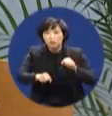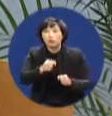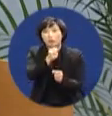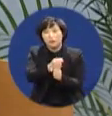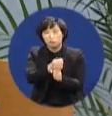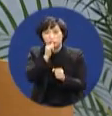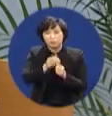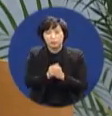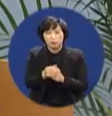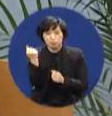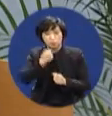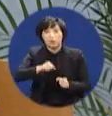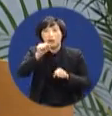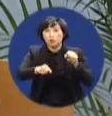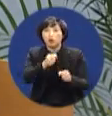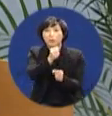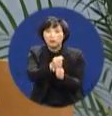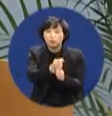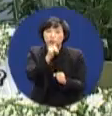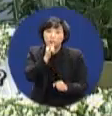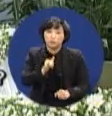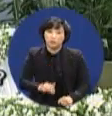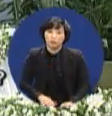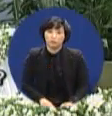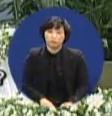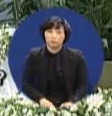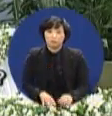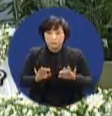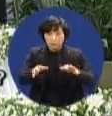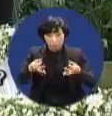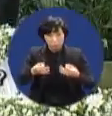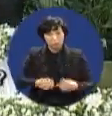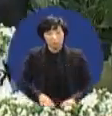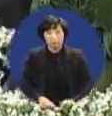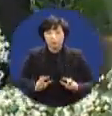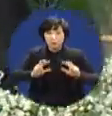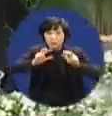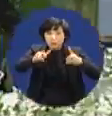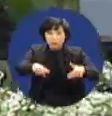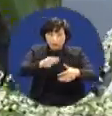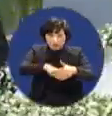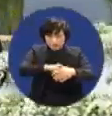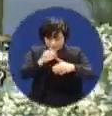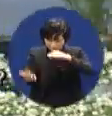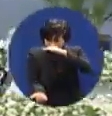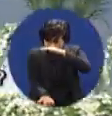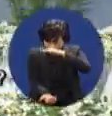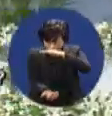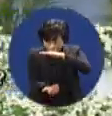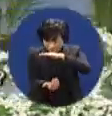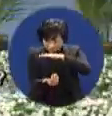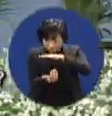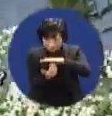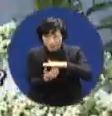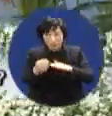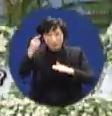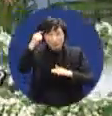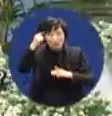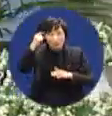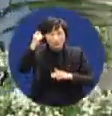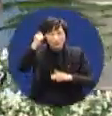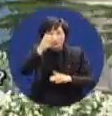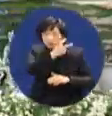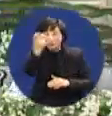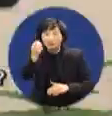있다. 불순종의 행동을 하고 있다 이 말입니다. 보세요. 지구상에 최고의 두뇌가 좋은